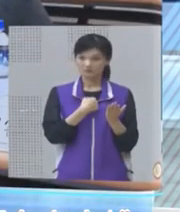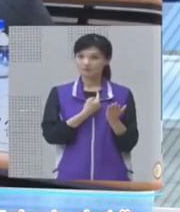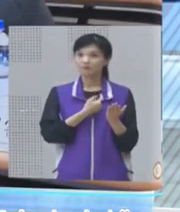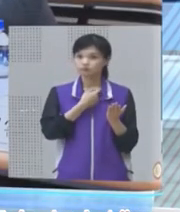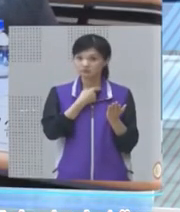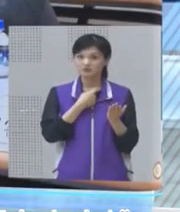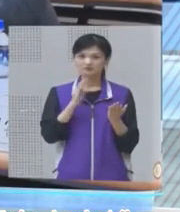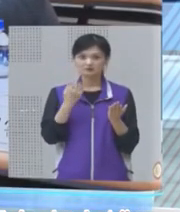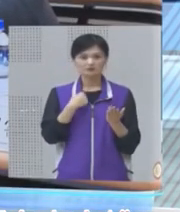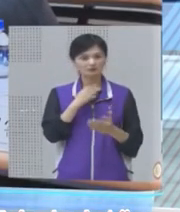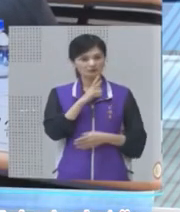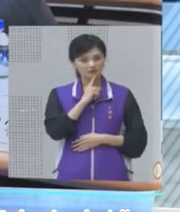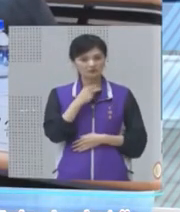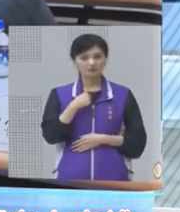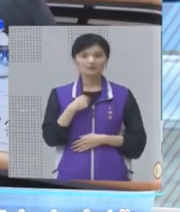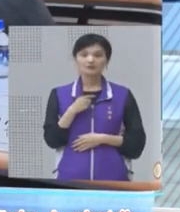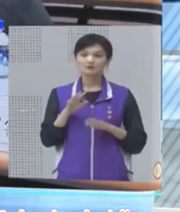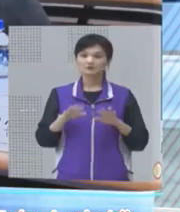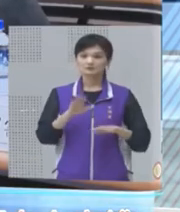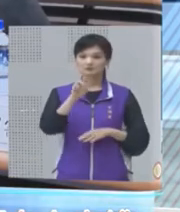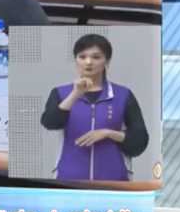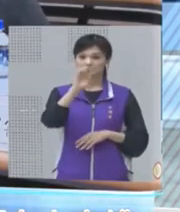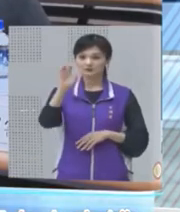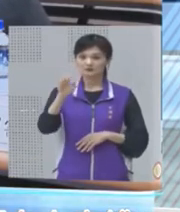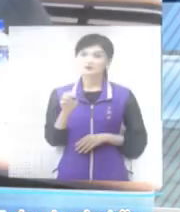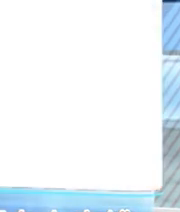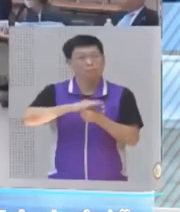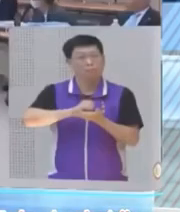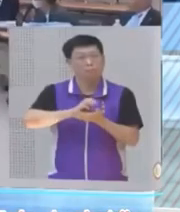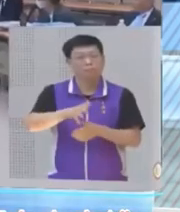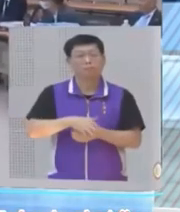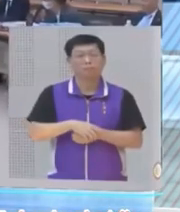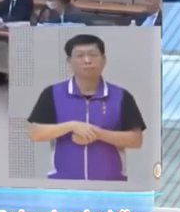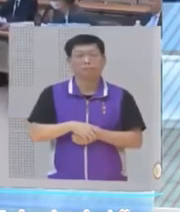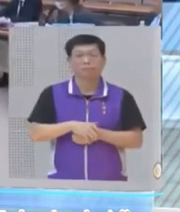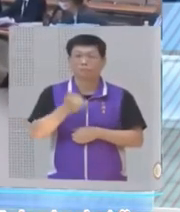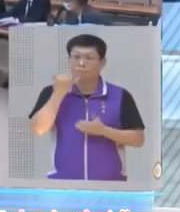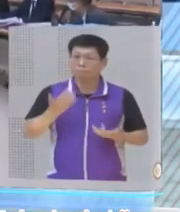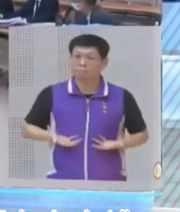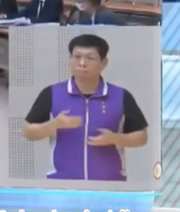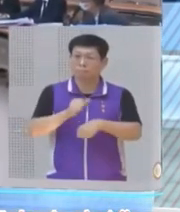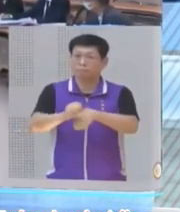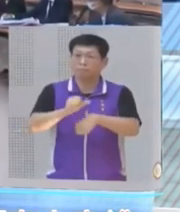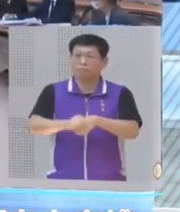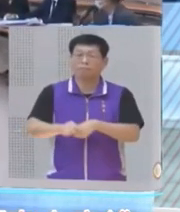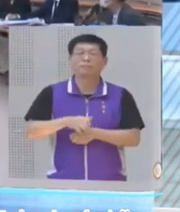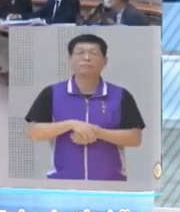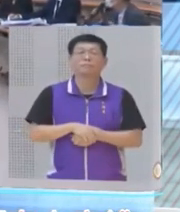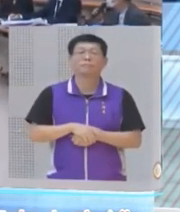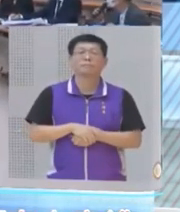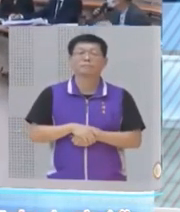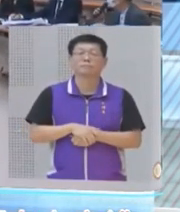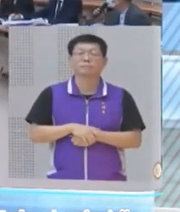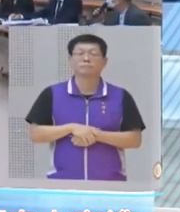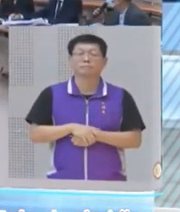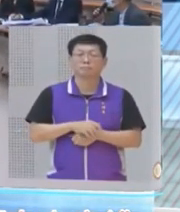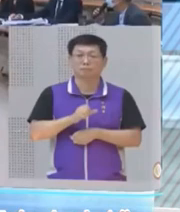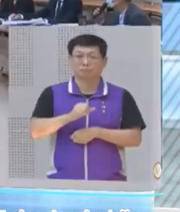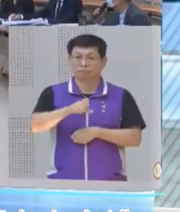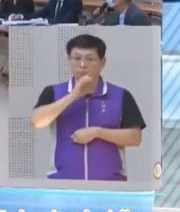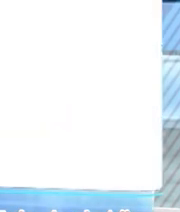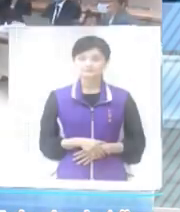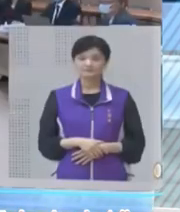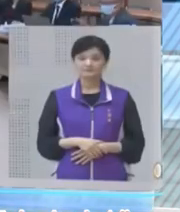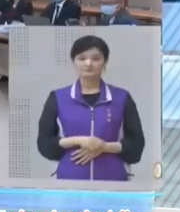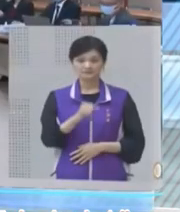说，比美丽岛军法大审还不如，因为美丽岛大审的当中的被告在法庭上至少都还能够自由来表达